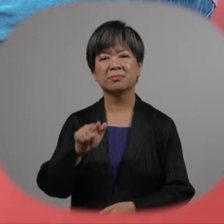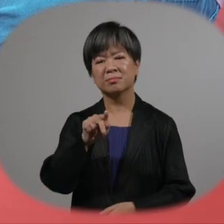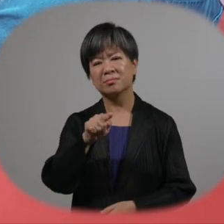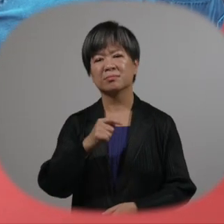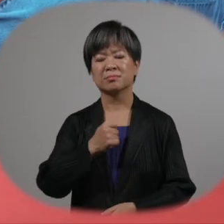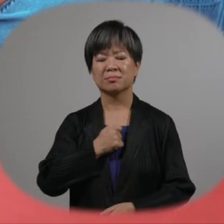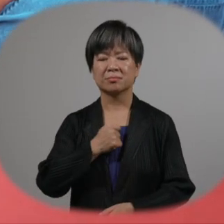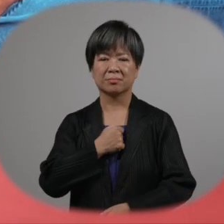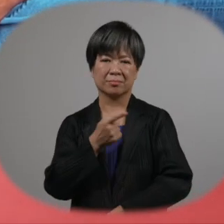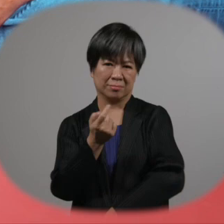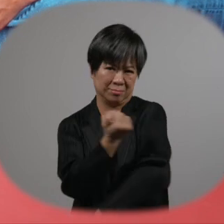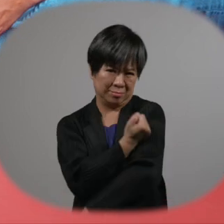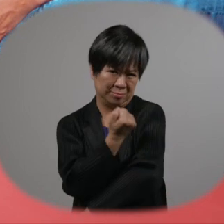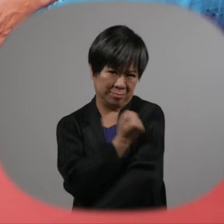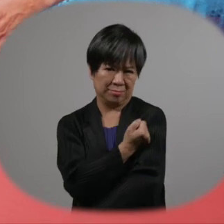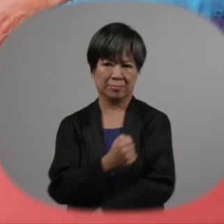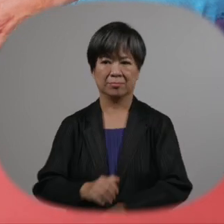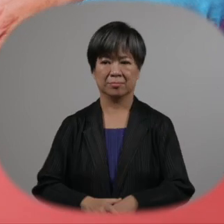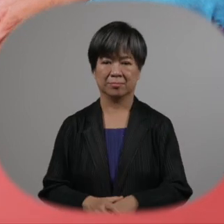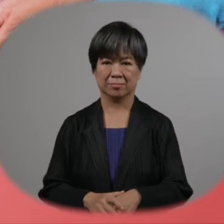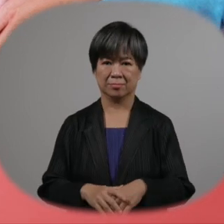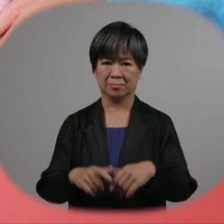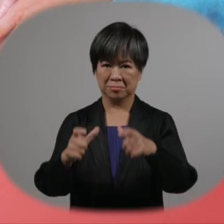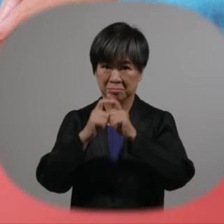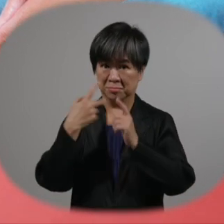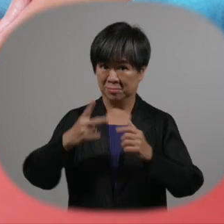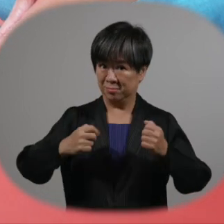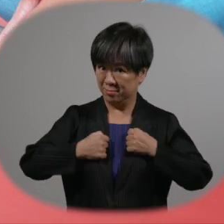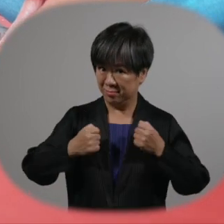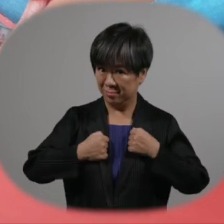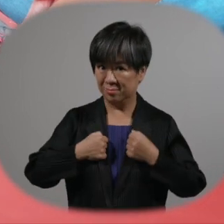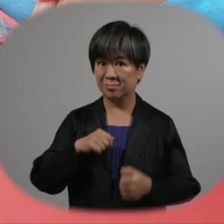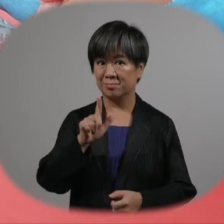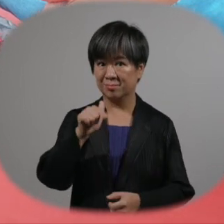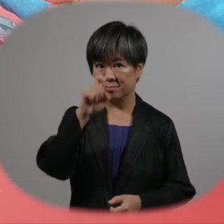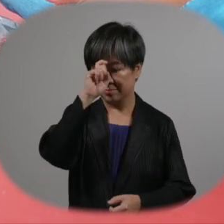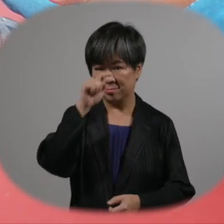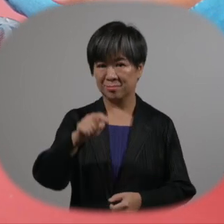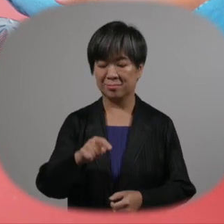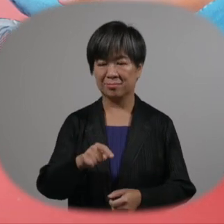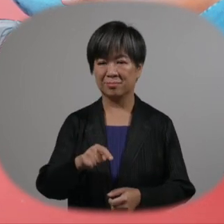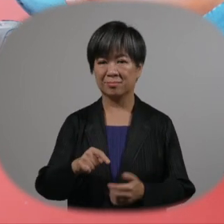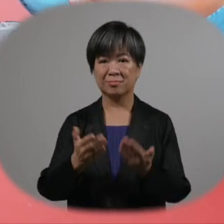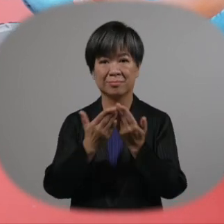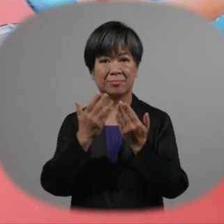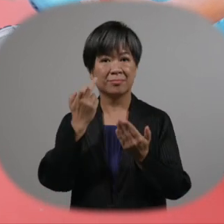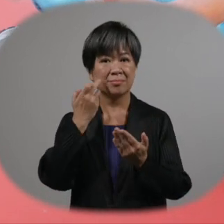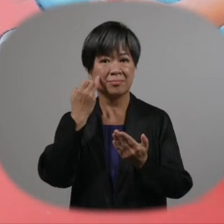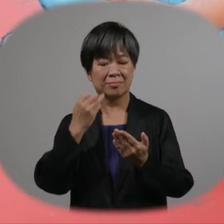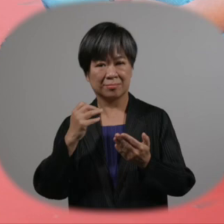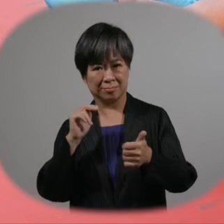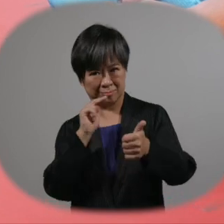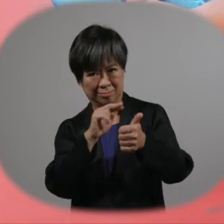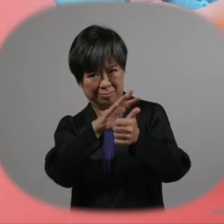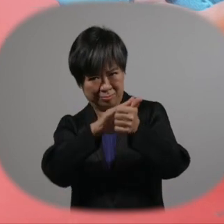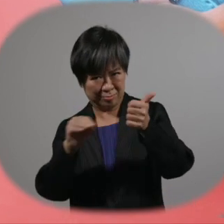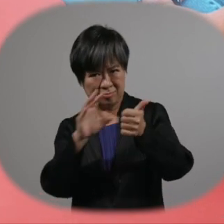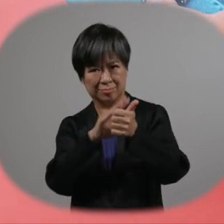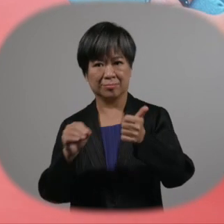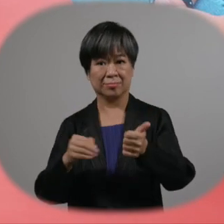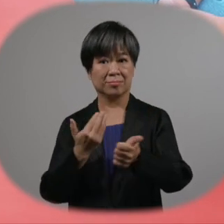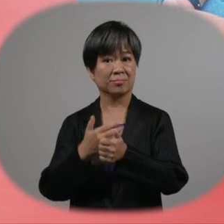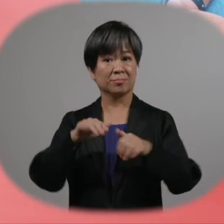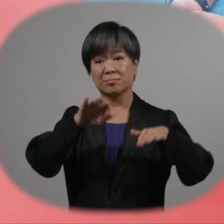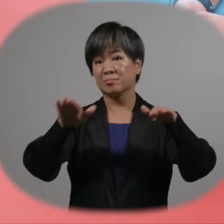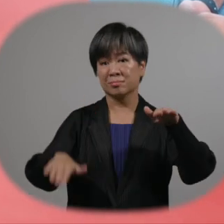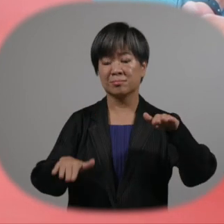苦，然后有时候还回来再做练习。老师也希望你做学弟妹的一个榜样，让学弟妹知道说有一